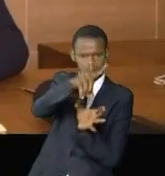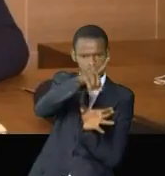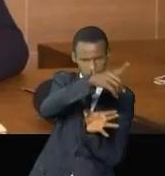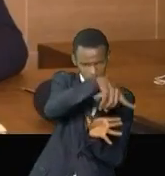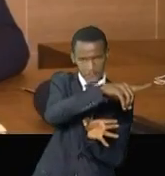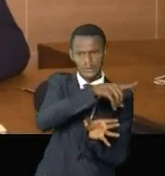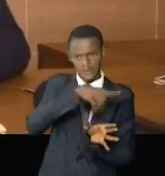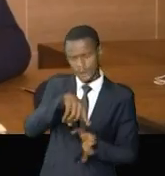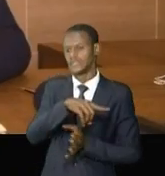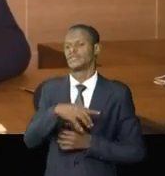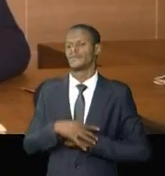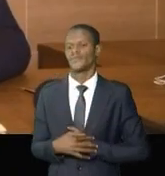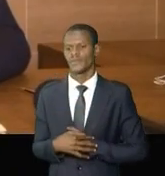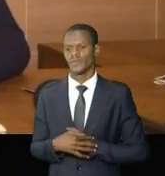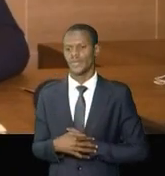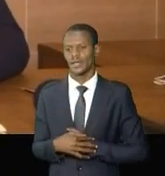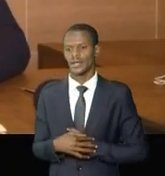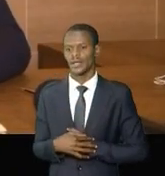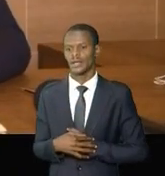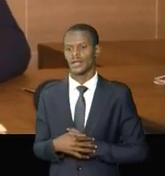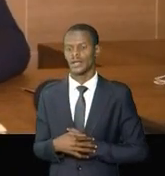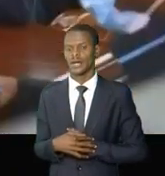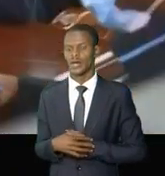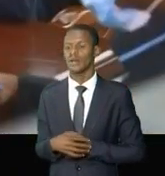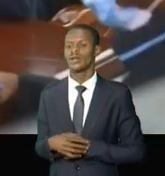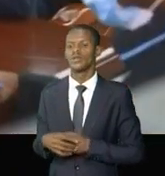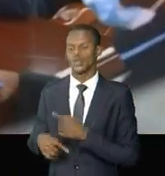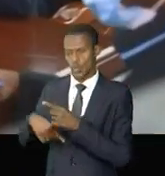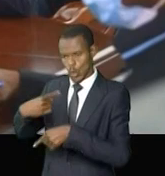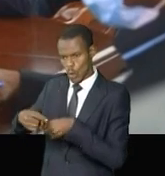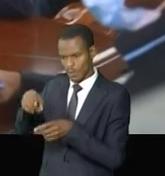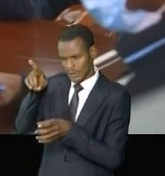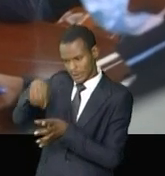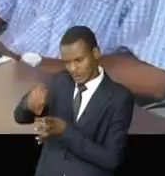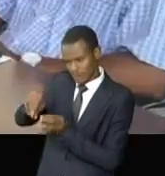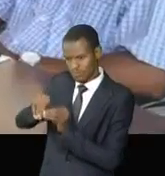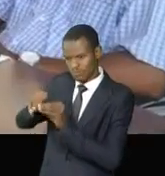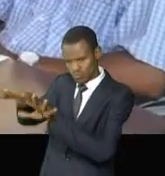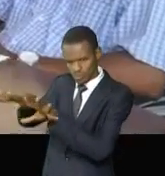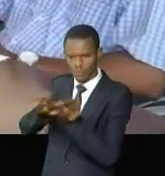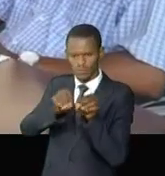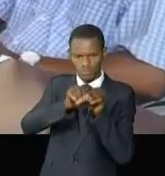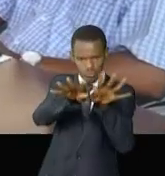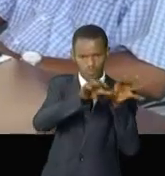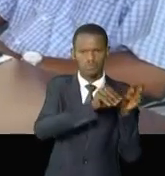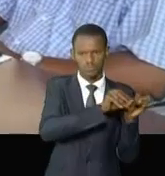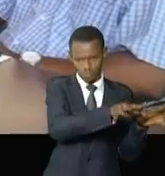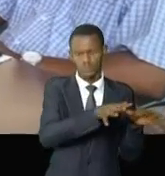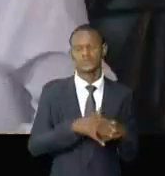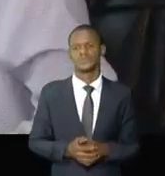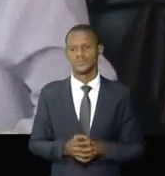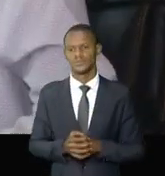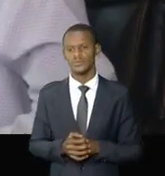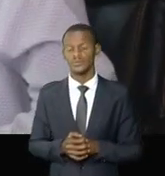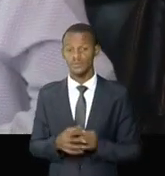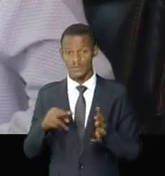pourront tout de suite déjà être mis sur le rail du programme de l'inclusion. Le programme est donc rajusté avec une